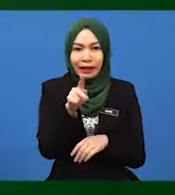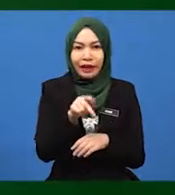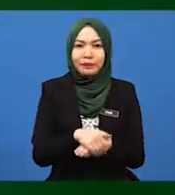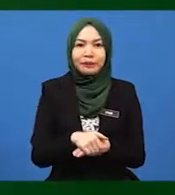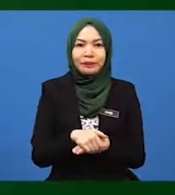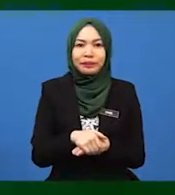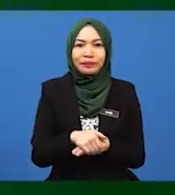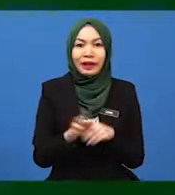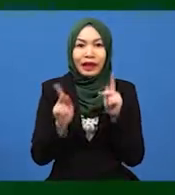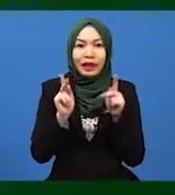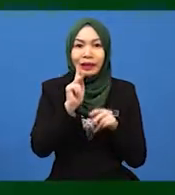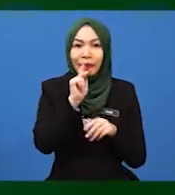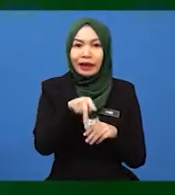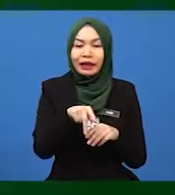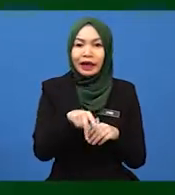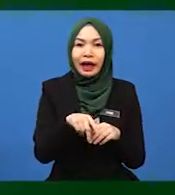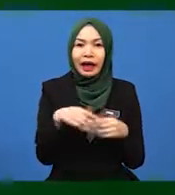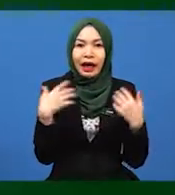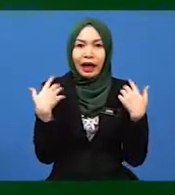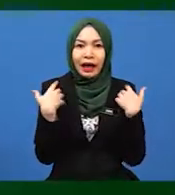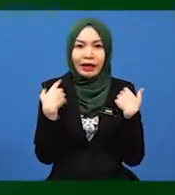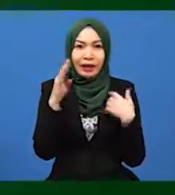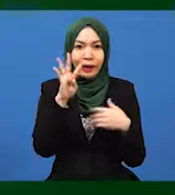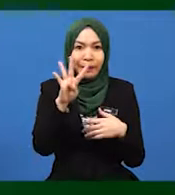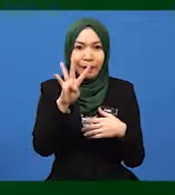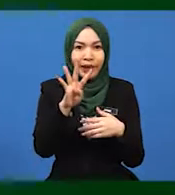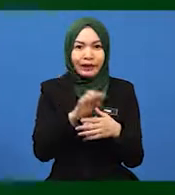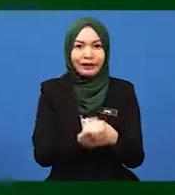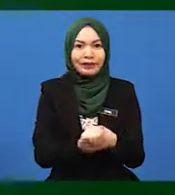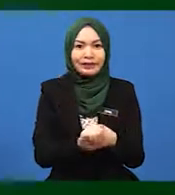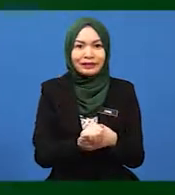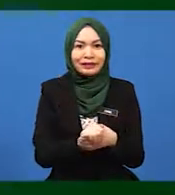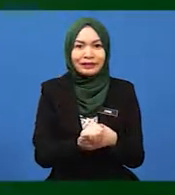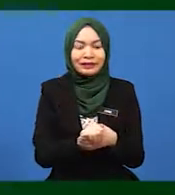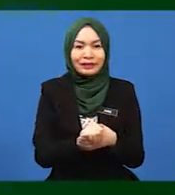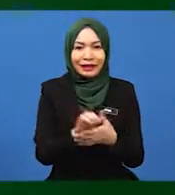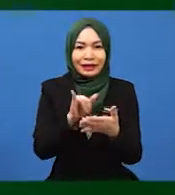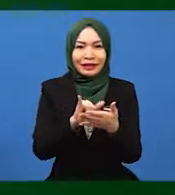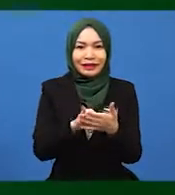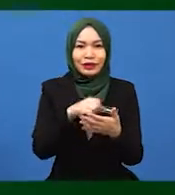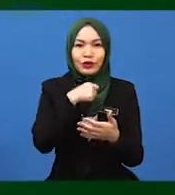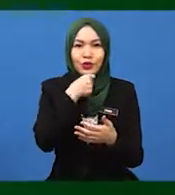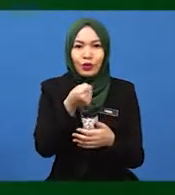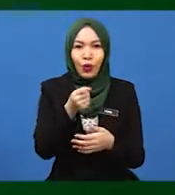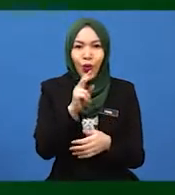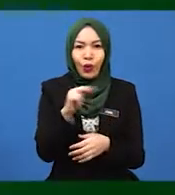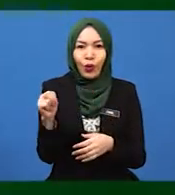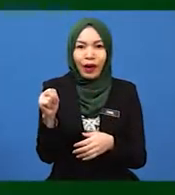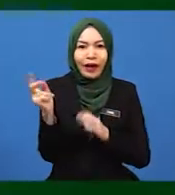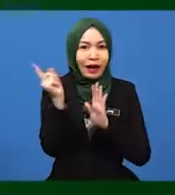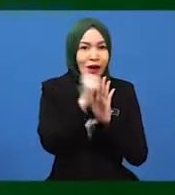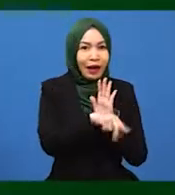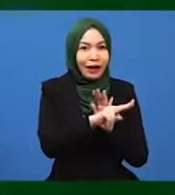Kata perintah terbahagi kepada empat, iaitu suruhan,